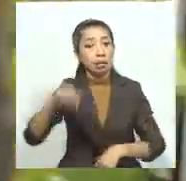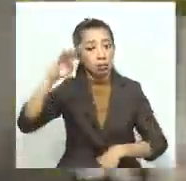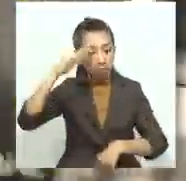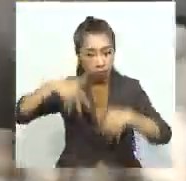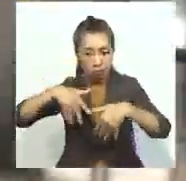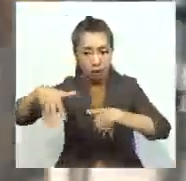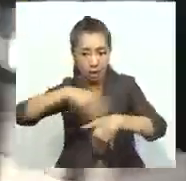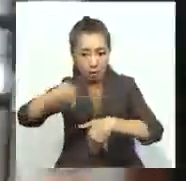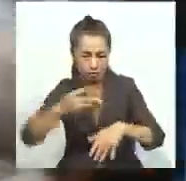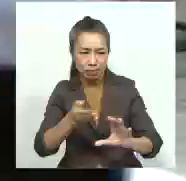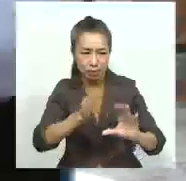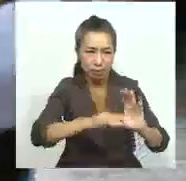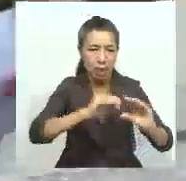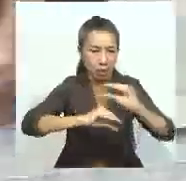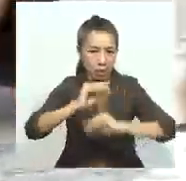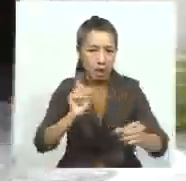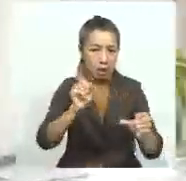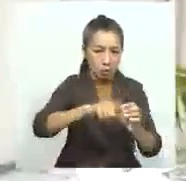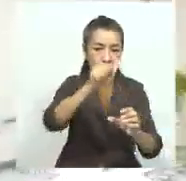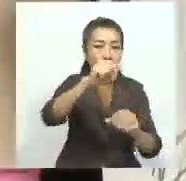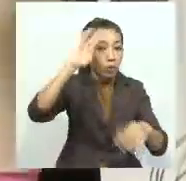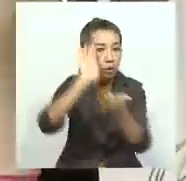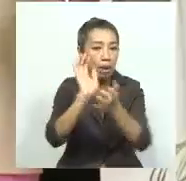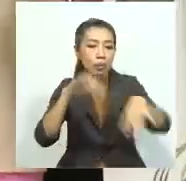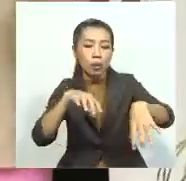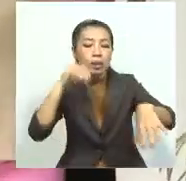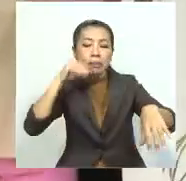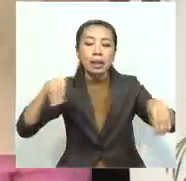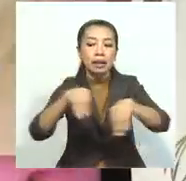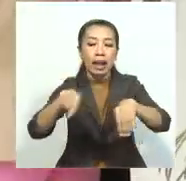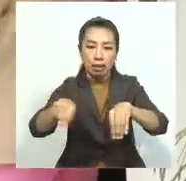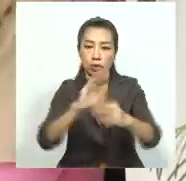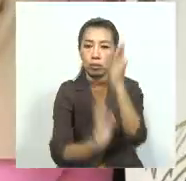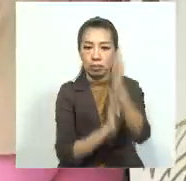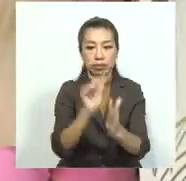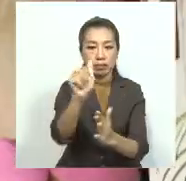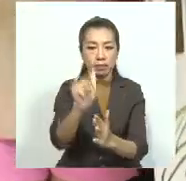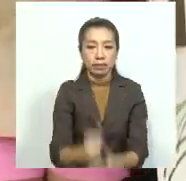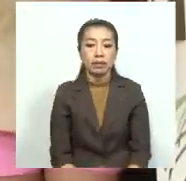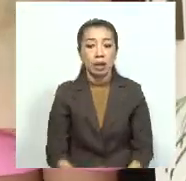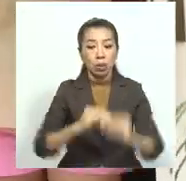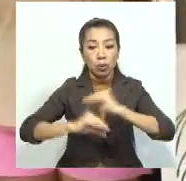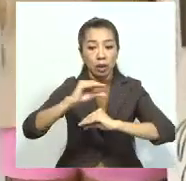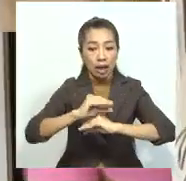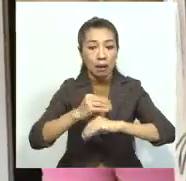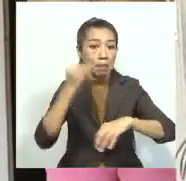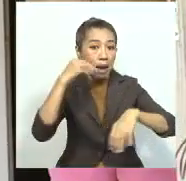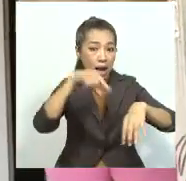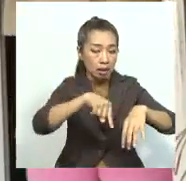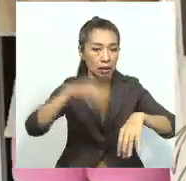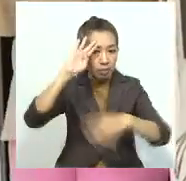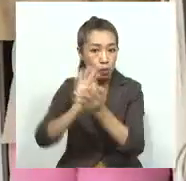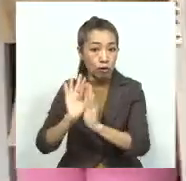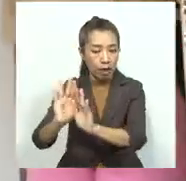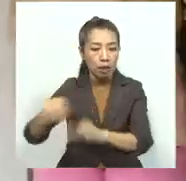ติดต่อเข้าร่วมโครงการได้ที่สถานีตำรวจทุกแห่งทั่วประเทศนะคะโครงการนี้ก็จะมีทั้งประ